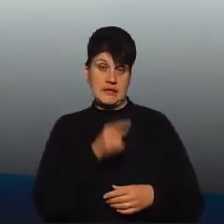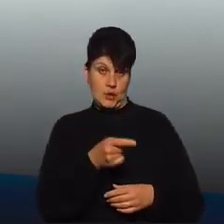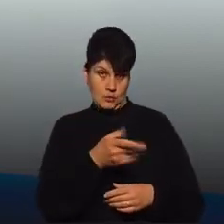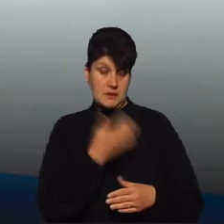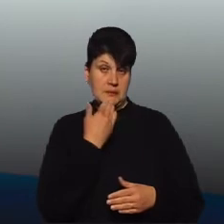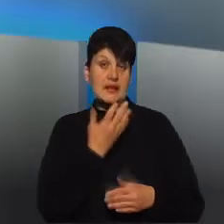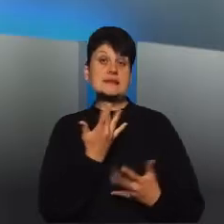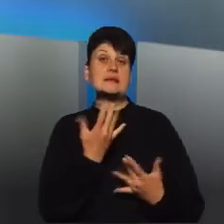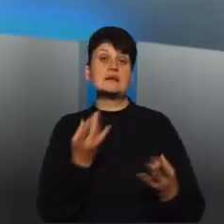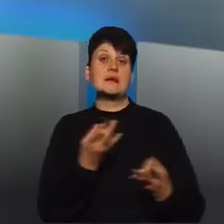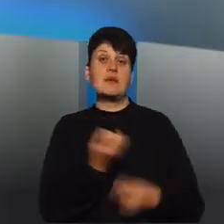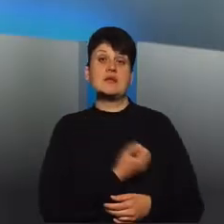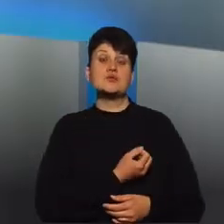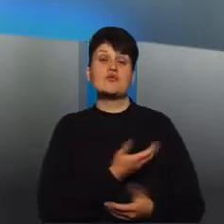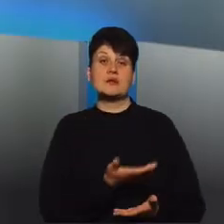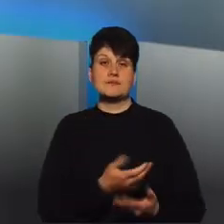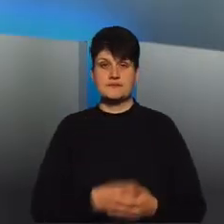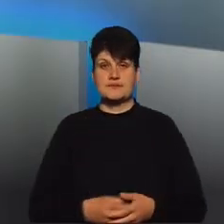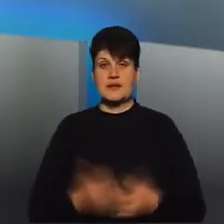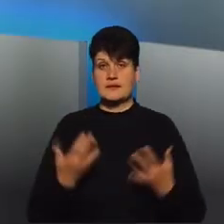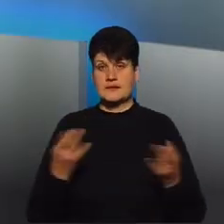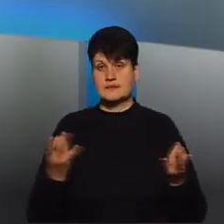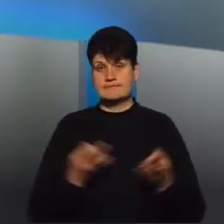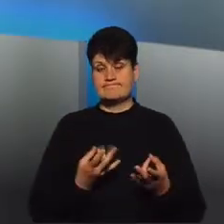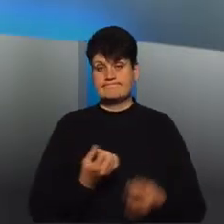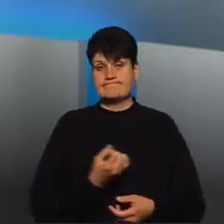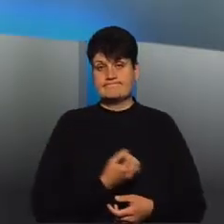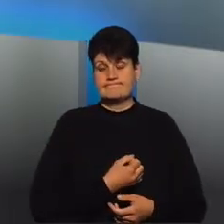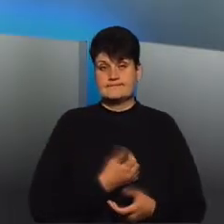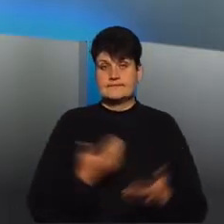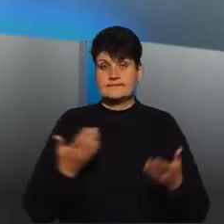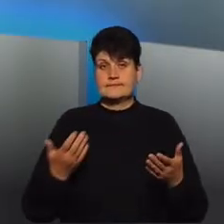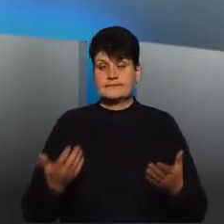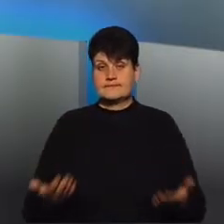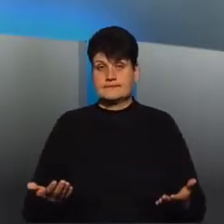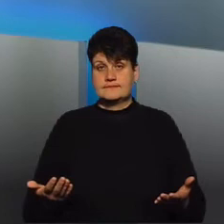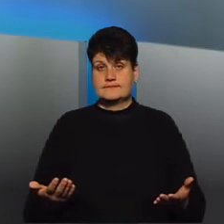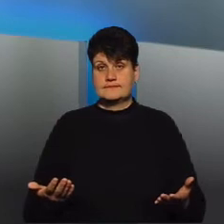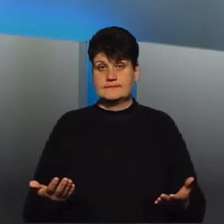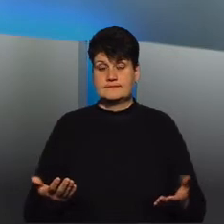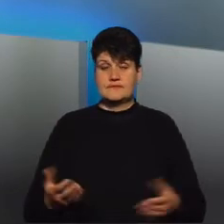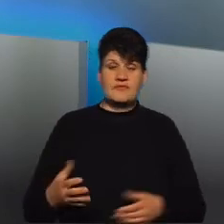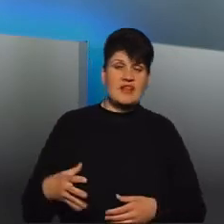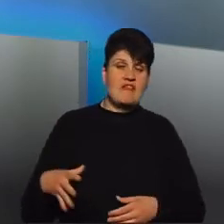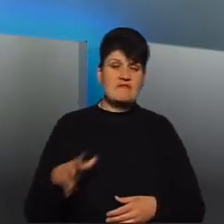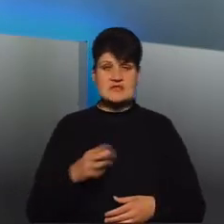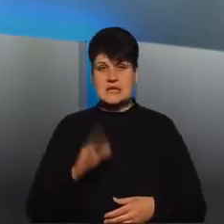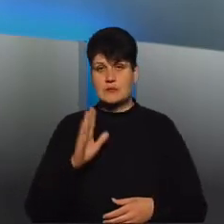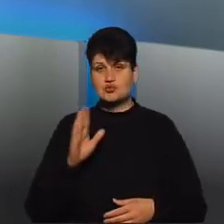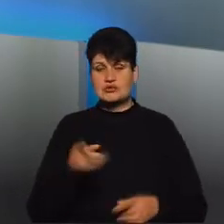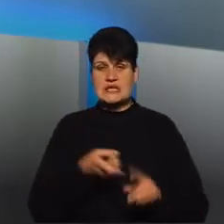доведеться вакцинуватися. Скільки разів доведеться вакцинуватися? Все буде залежати від